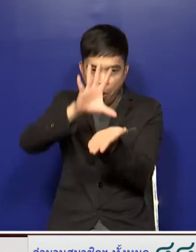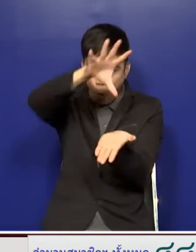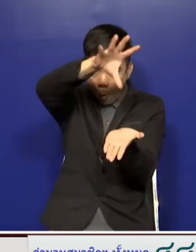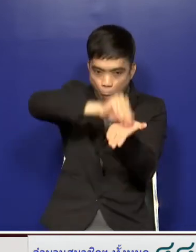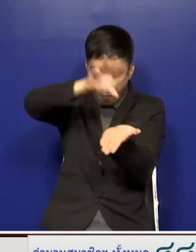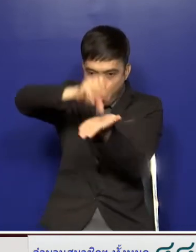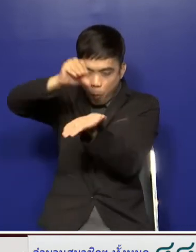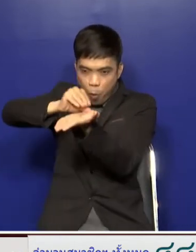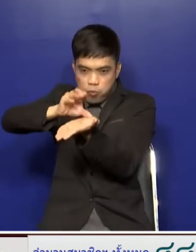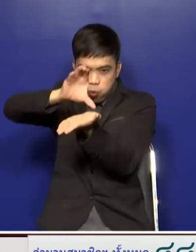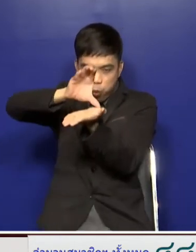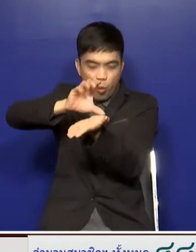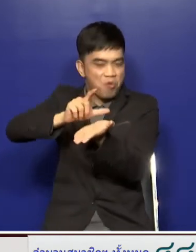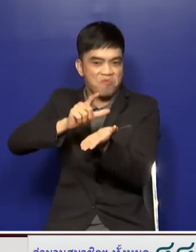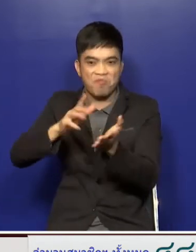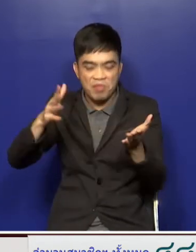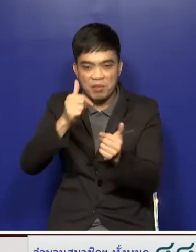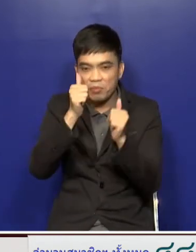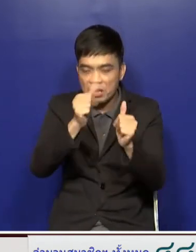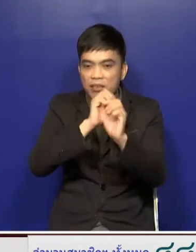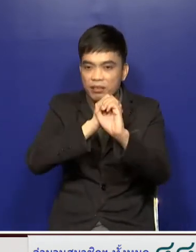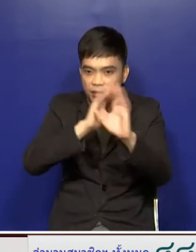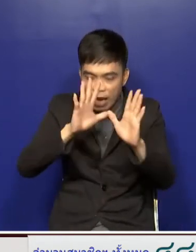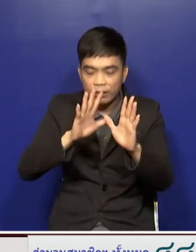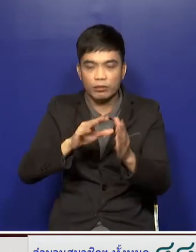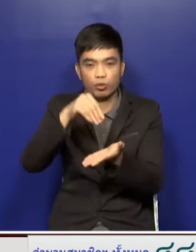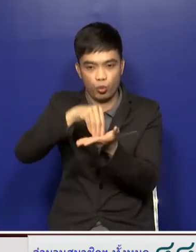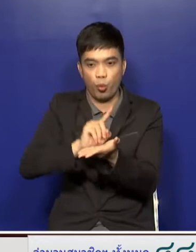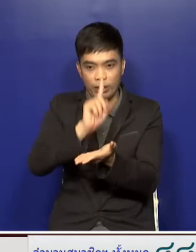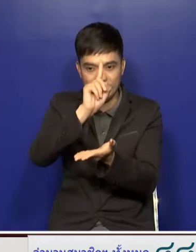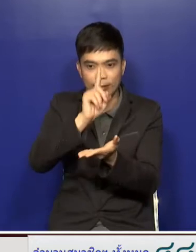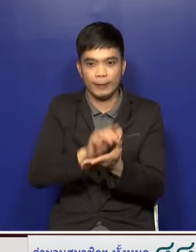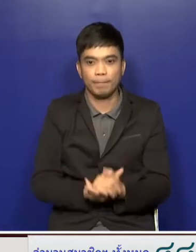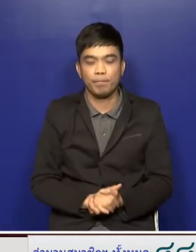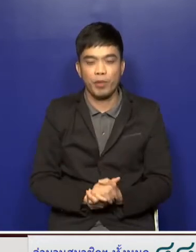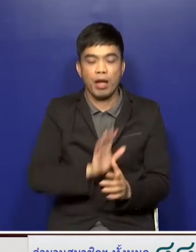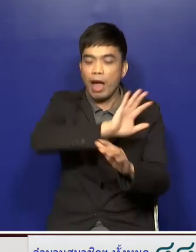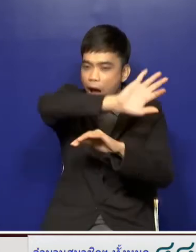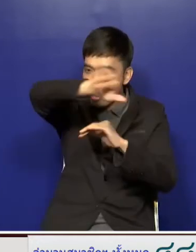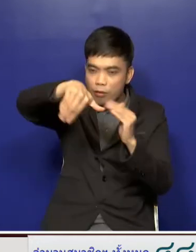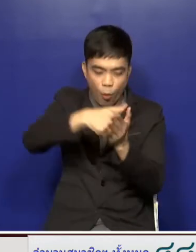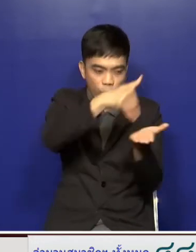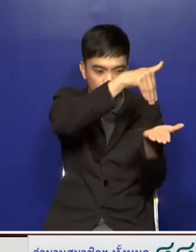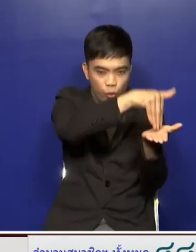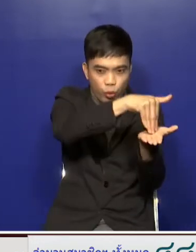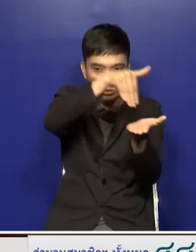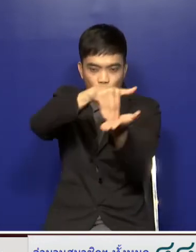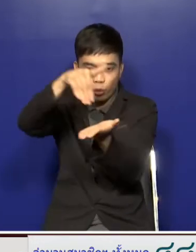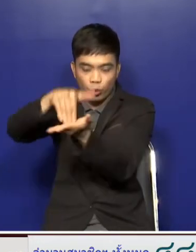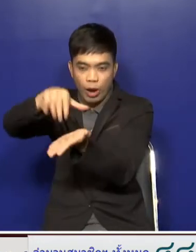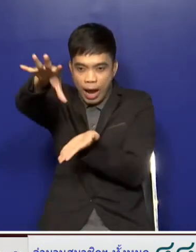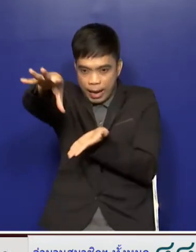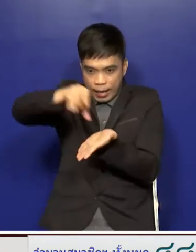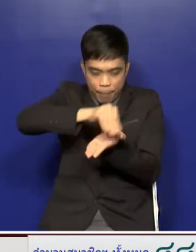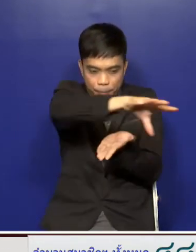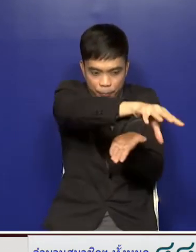ขนาดใหญ่ ที่เราเรยข้อมมหสปรากฏอยู่ในแลตฟอมพร่นี้ ที่เราจะรวมศูยทั้หมด เรีวาแมเทคเพ